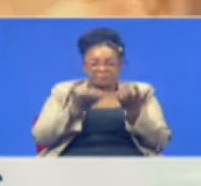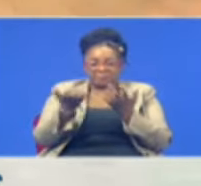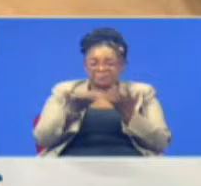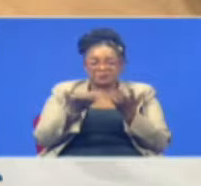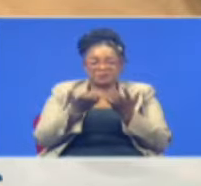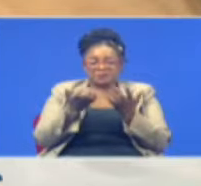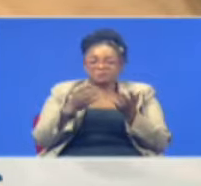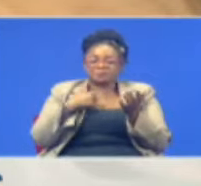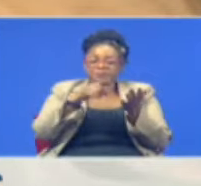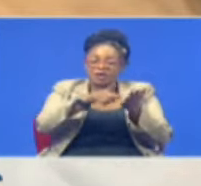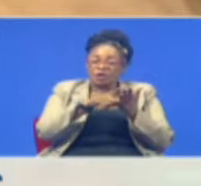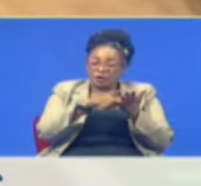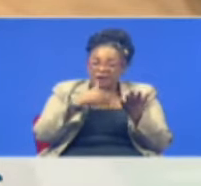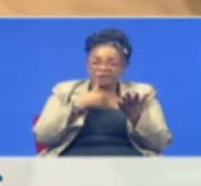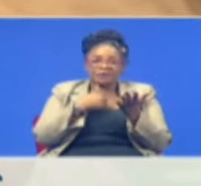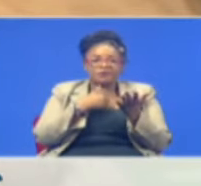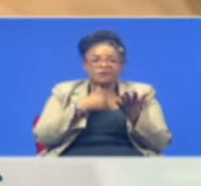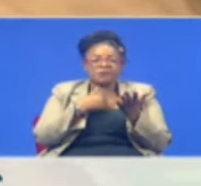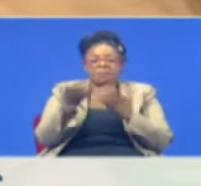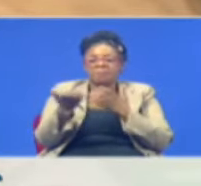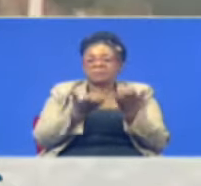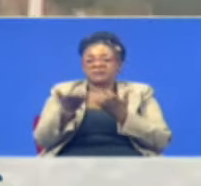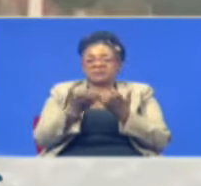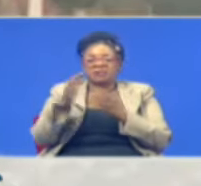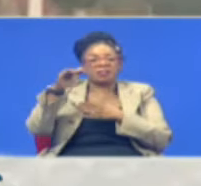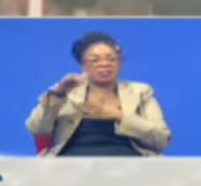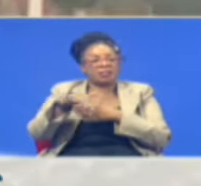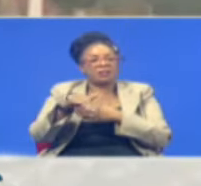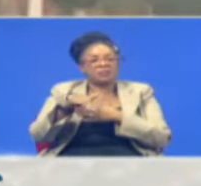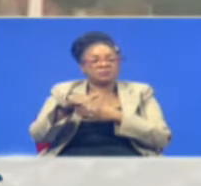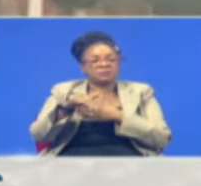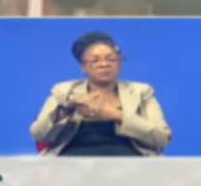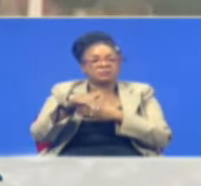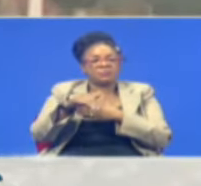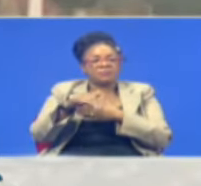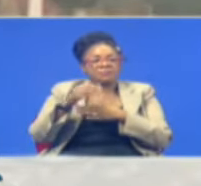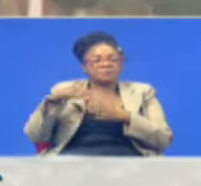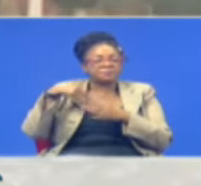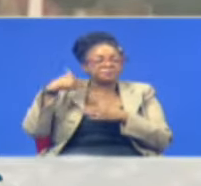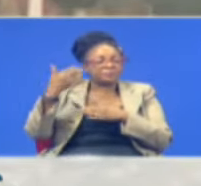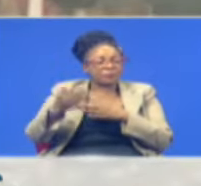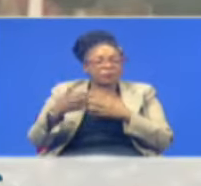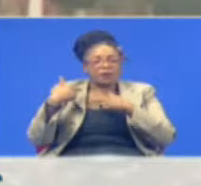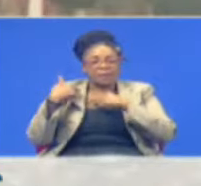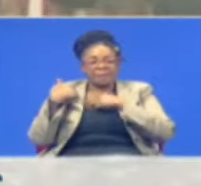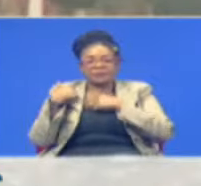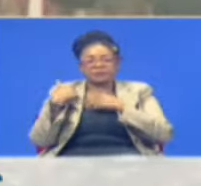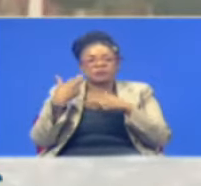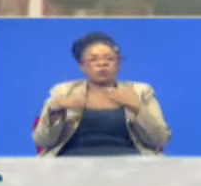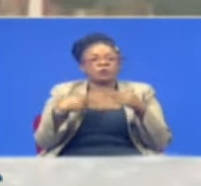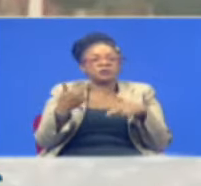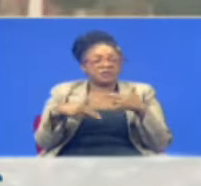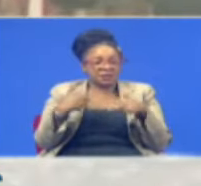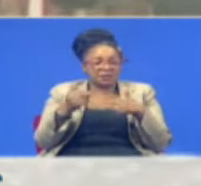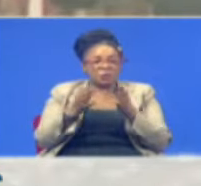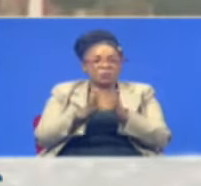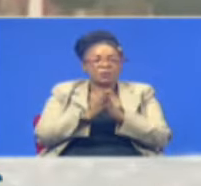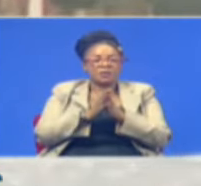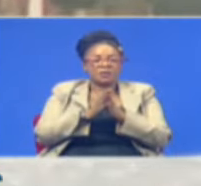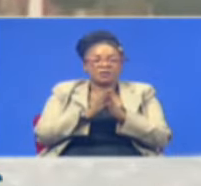loni nimechukua biashara nayo iko chini. Tunategemea sana especially mahoteli na mikahawa yenye